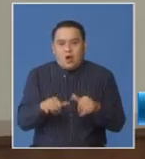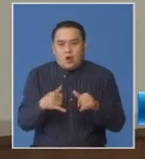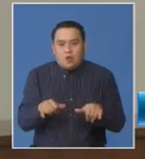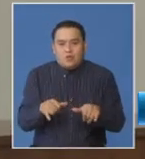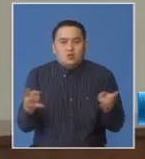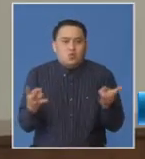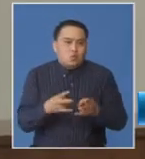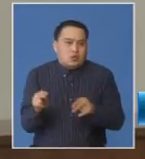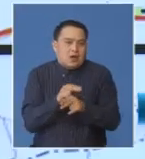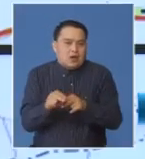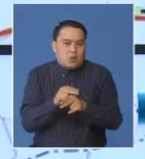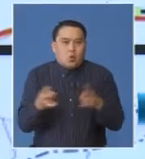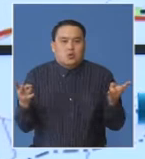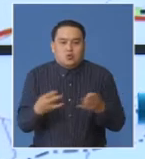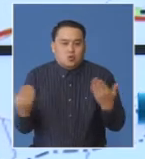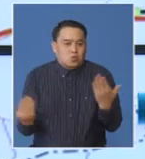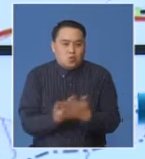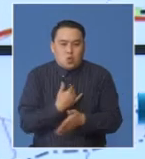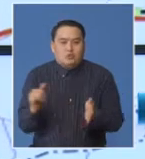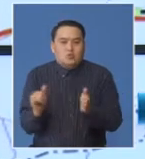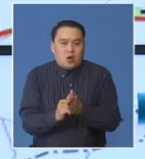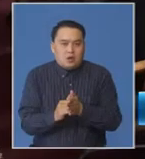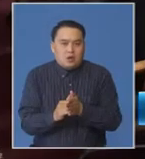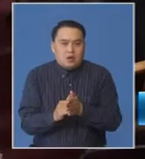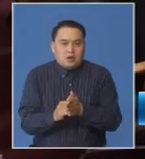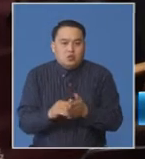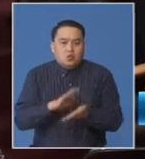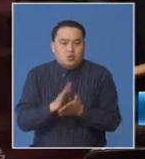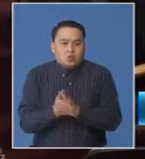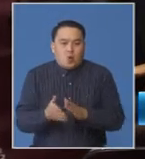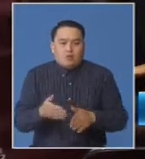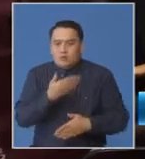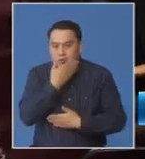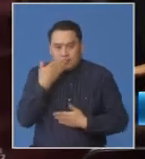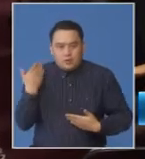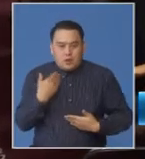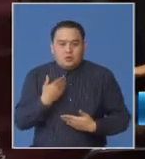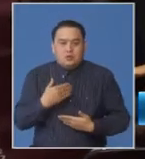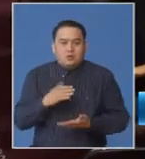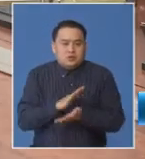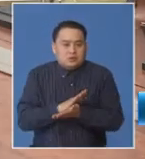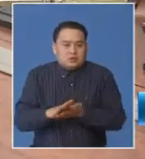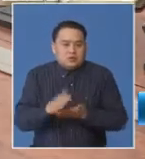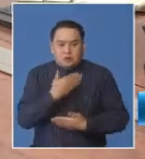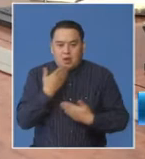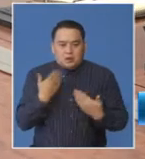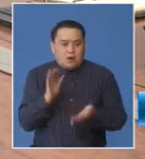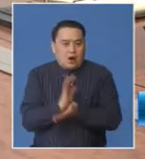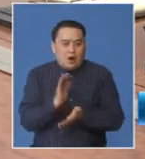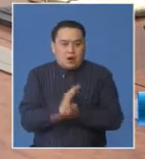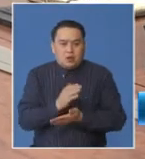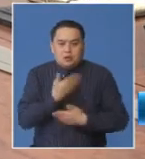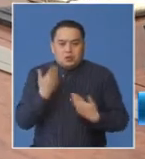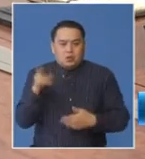столовых нуждаются в капитальном ремонте и обновлении. Нет условий для соблюдения личной гигиены. В некоторых вообще